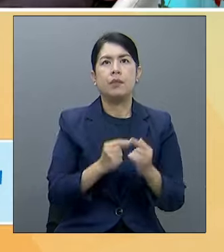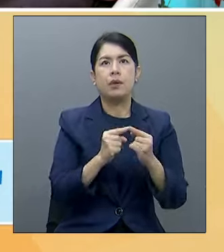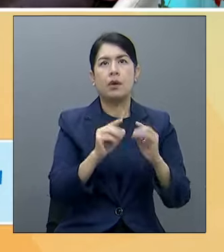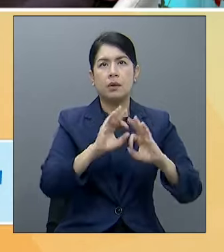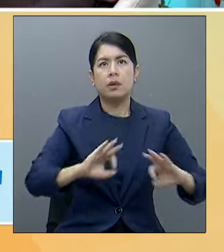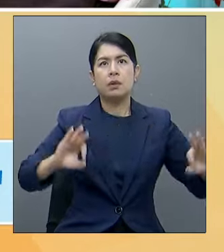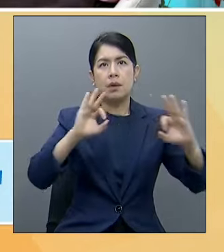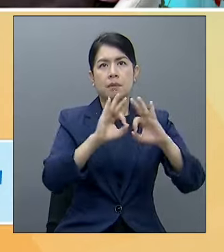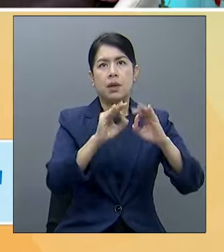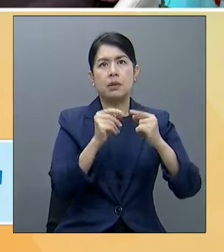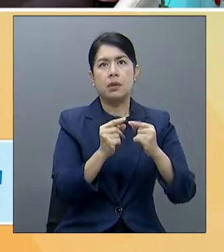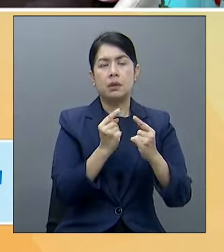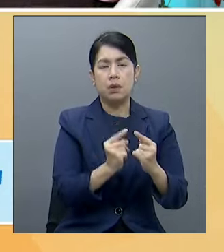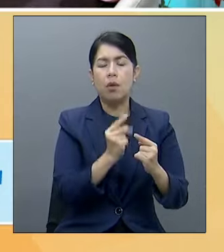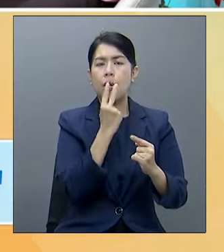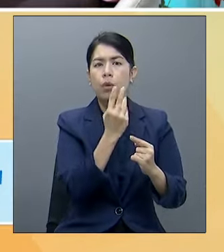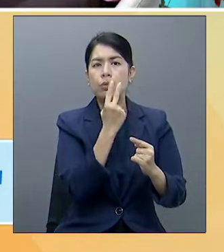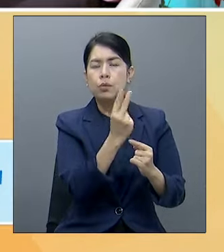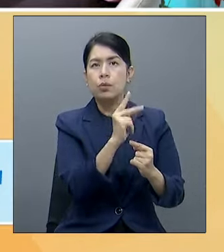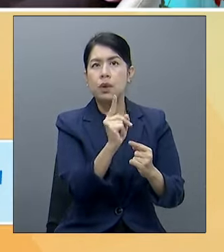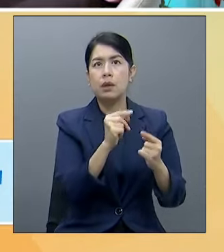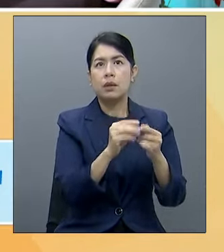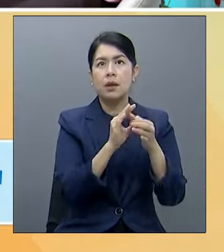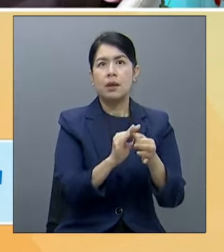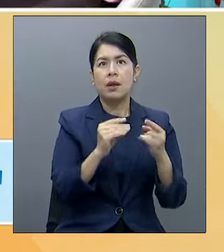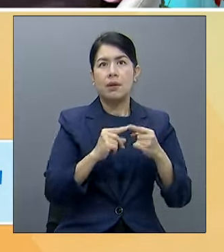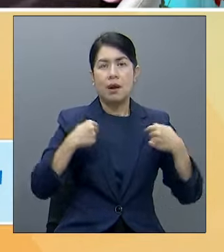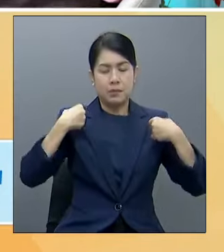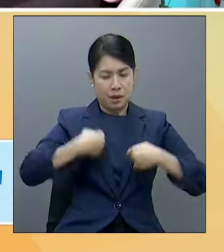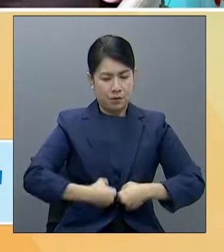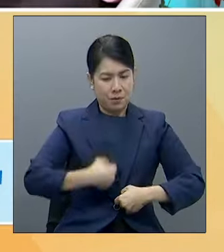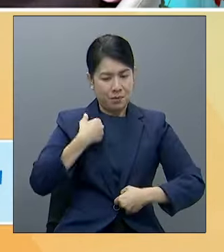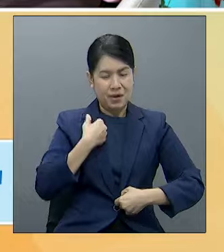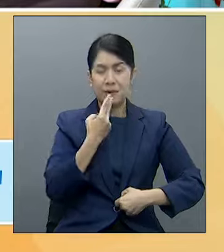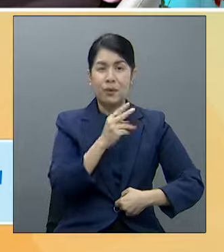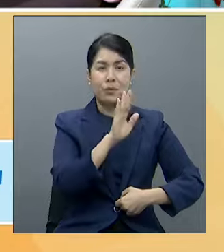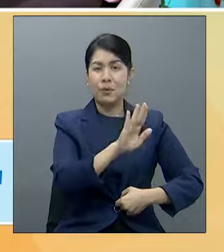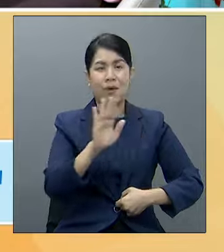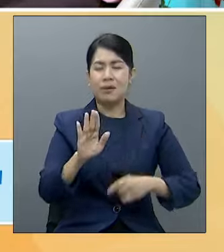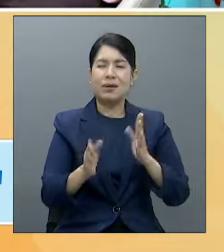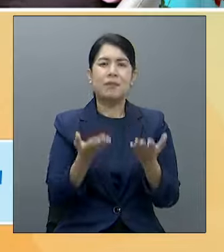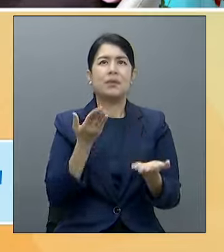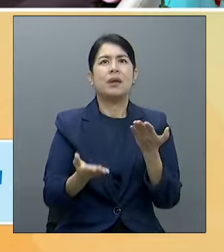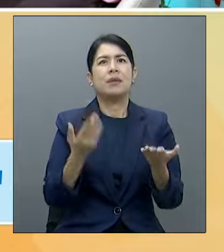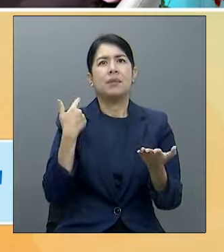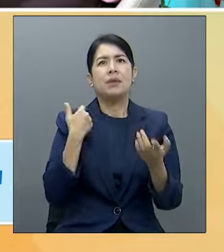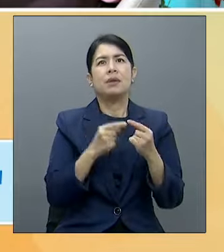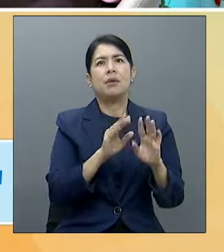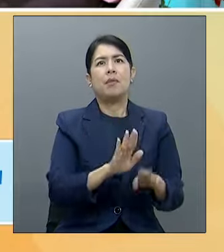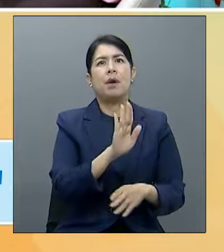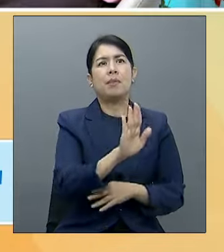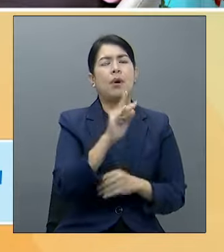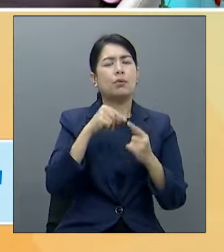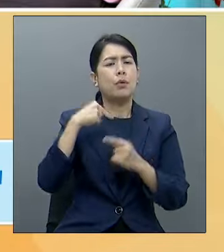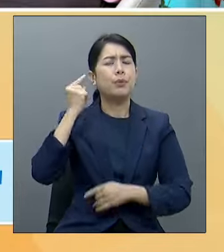ที่เราคิดว่าจับตารอทุกคนจะเห็นการแต่งตัวของ drag ใช่ไหมคะ drag นี่เป็นปรากฏการณ์ drag queen drag king drag queer ซึ่ง